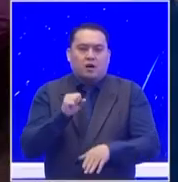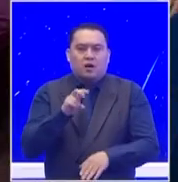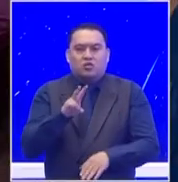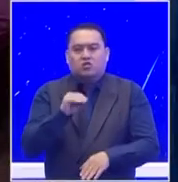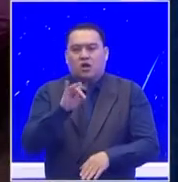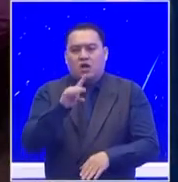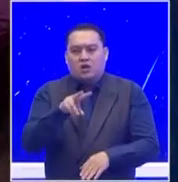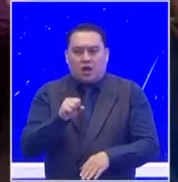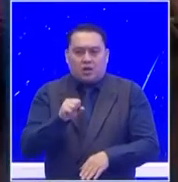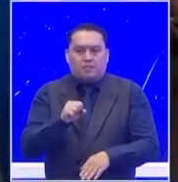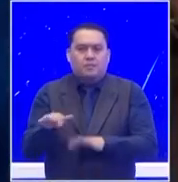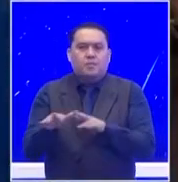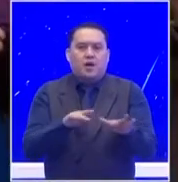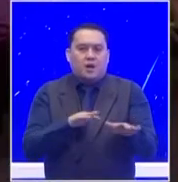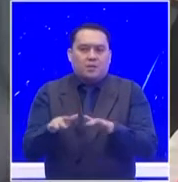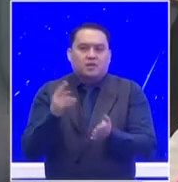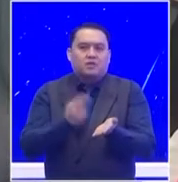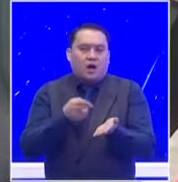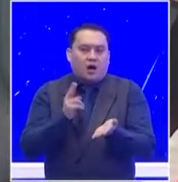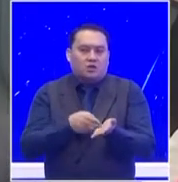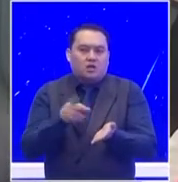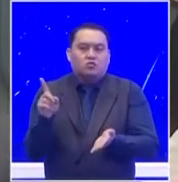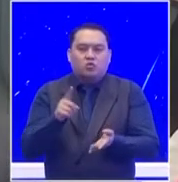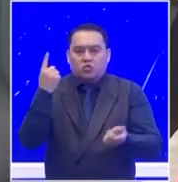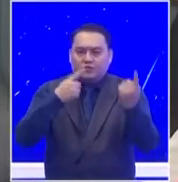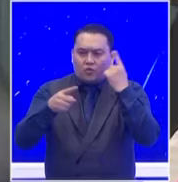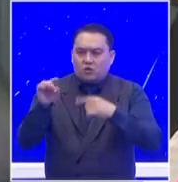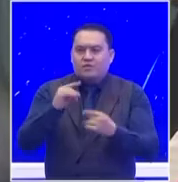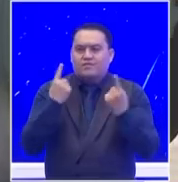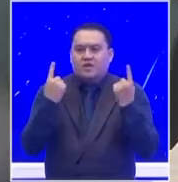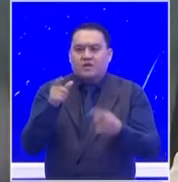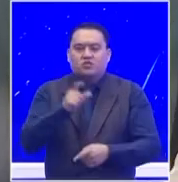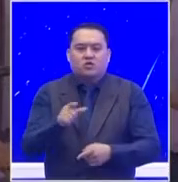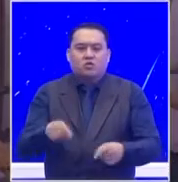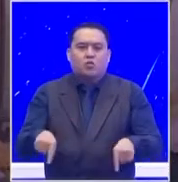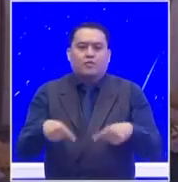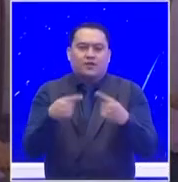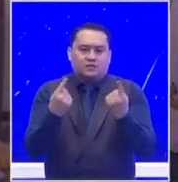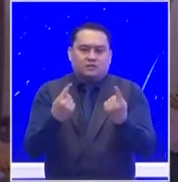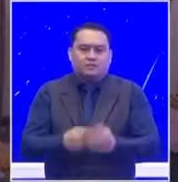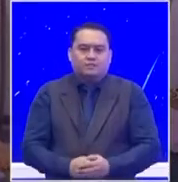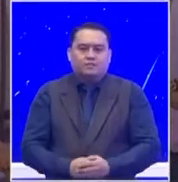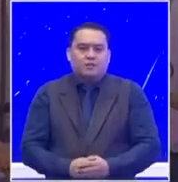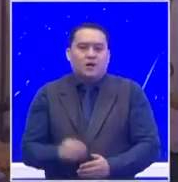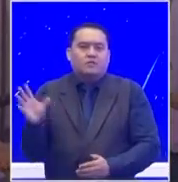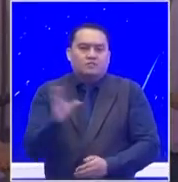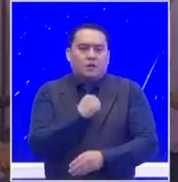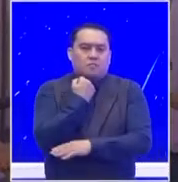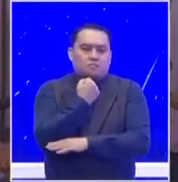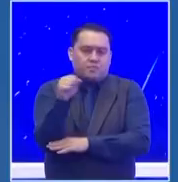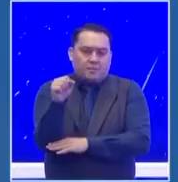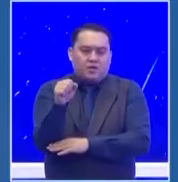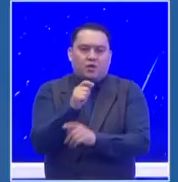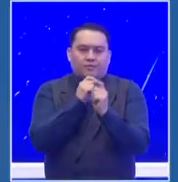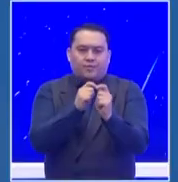Крылова. Данное мероприятие еще раз доказало, что интерес к творчеству великого поэта растет, говорят организаторы. Всем победителям и